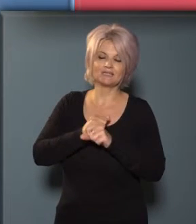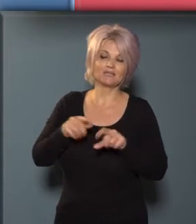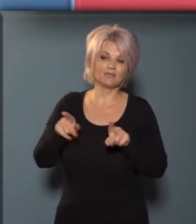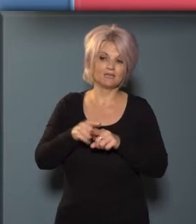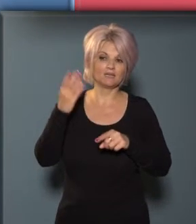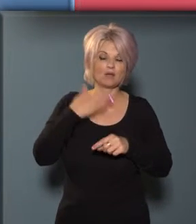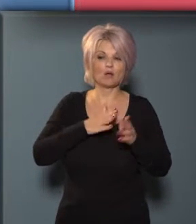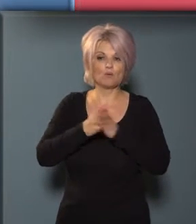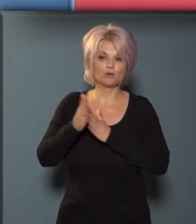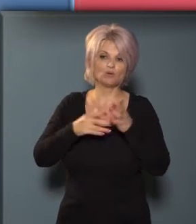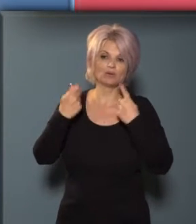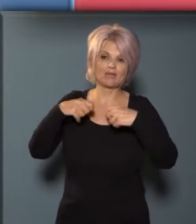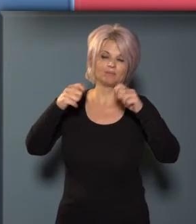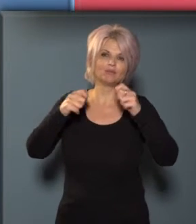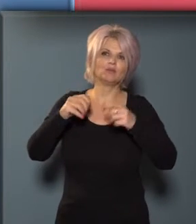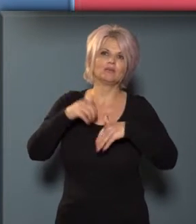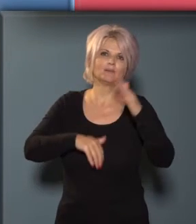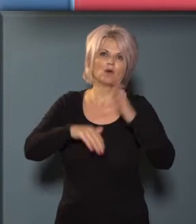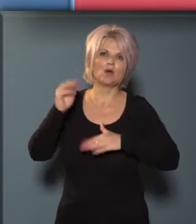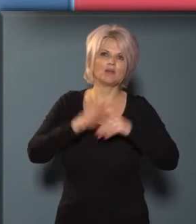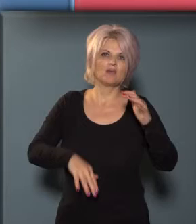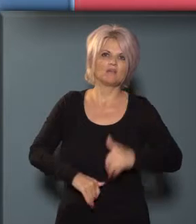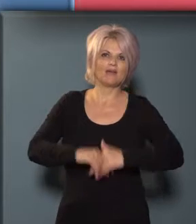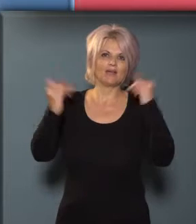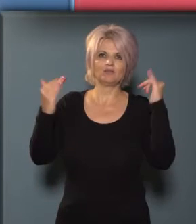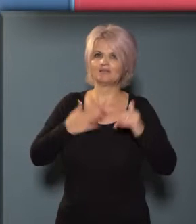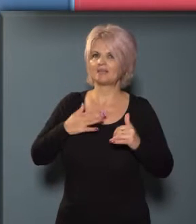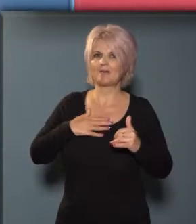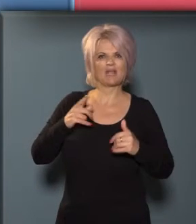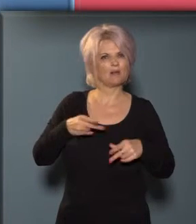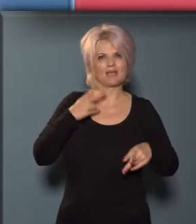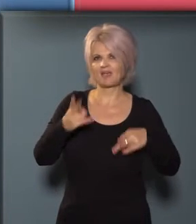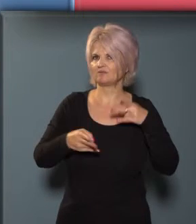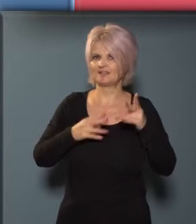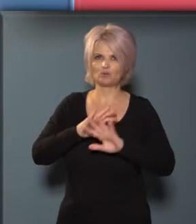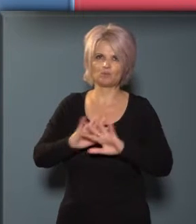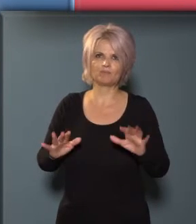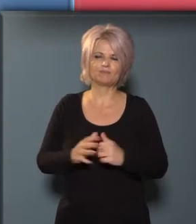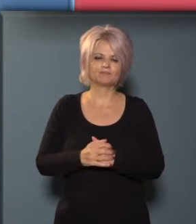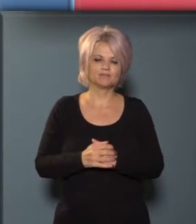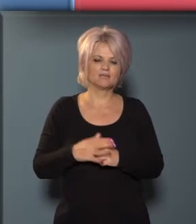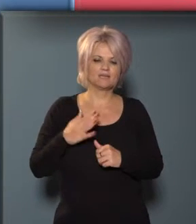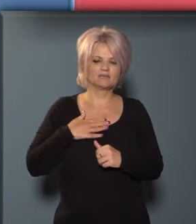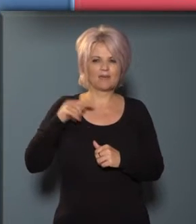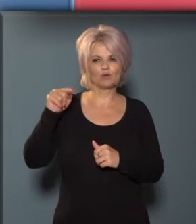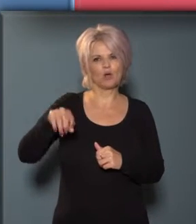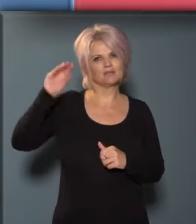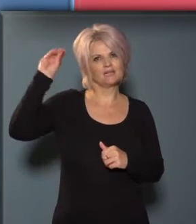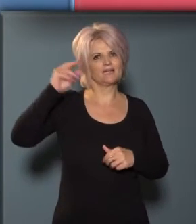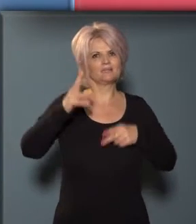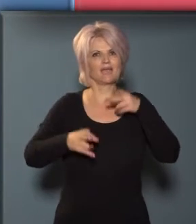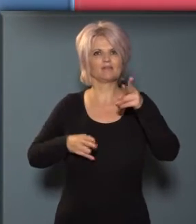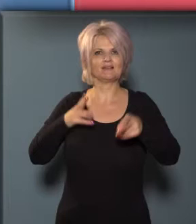ha örülünk is az építőipar felfutásának, számunkra nem ez a legkedvezőbb számunkra, majd az jelenti a